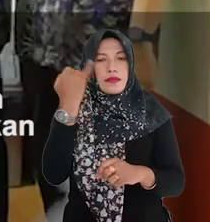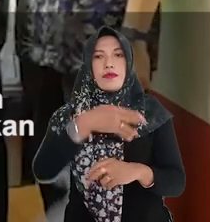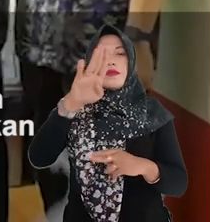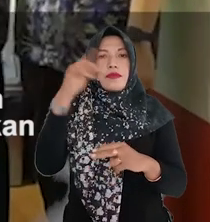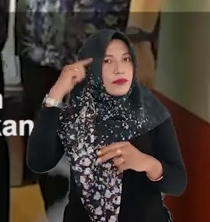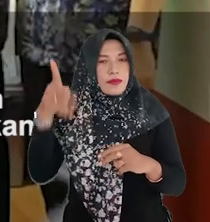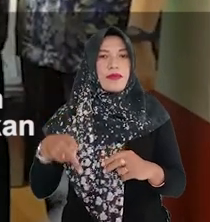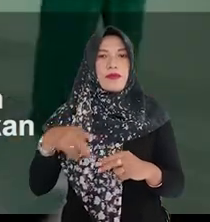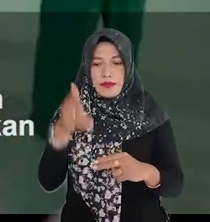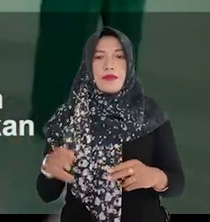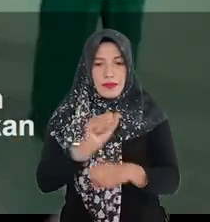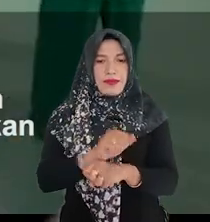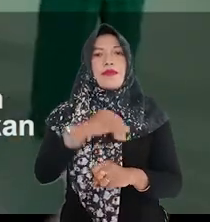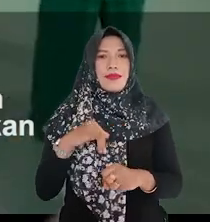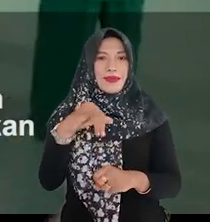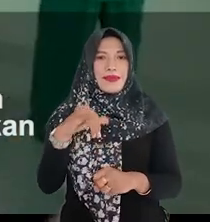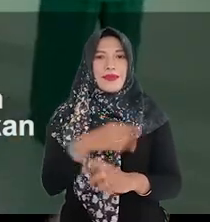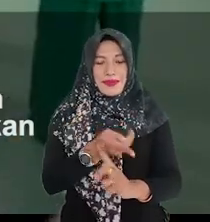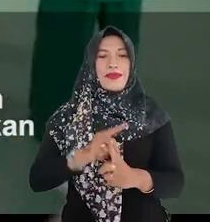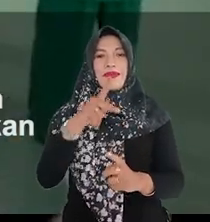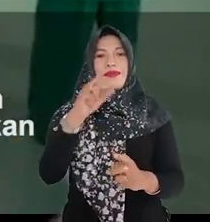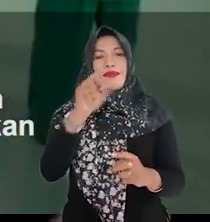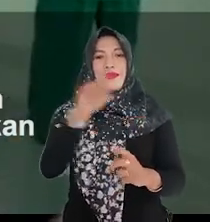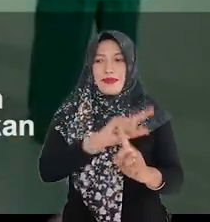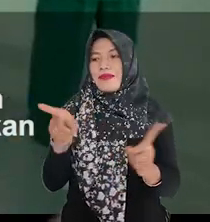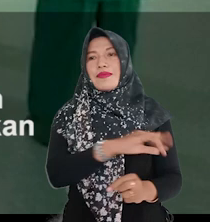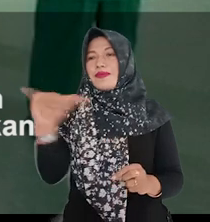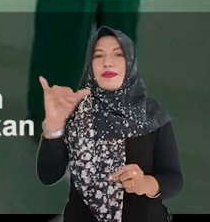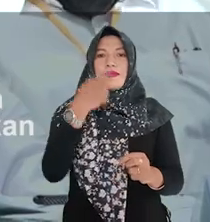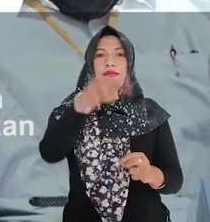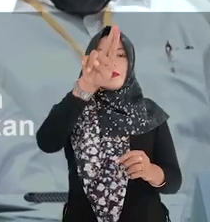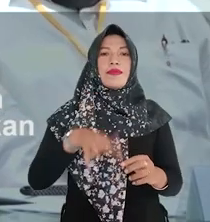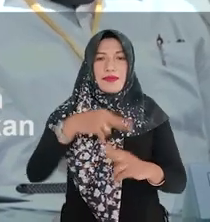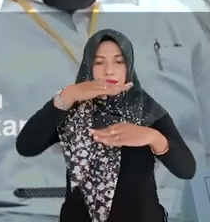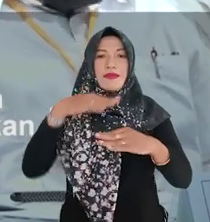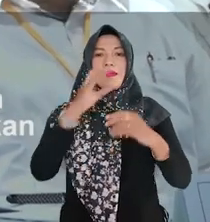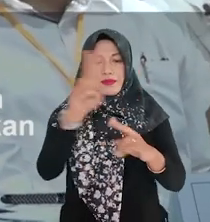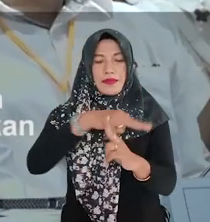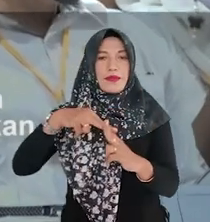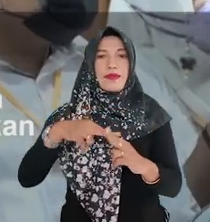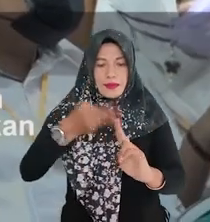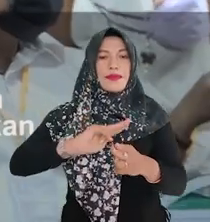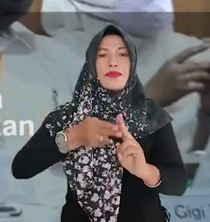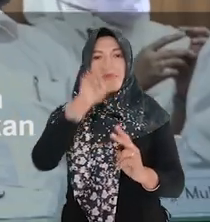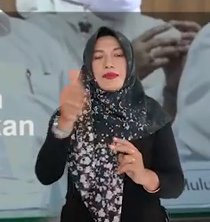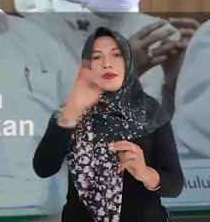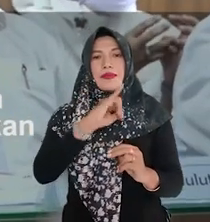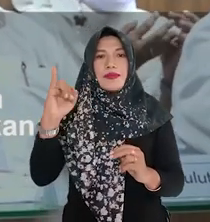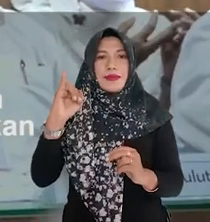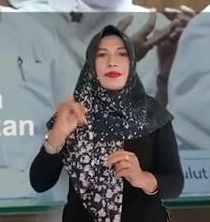luar izin pimpinan harus dapat bekerjasama dengan KYT lainnya untuk setiap tindakan operasi